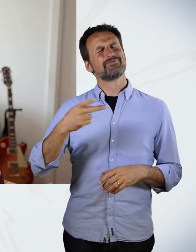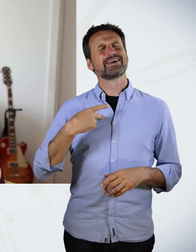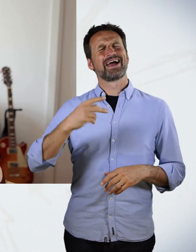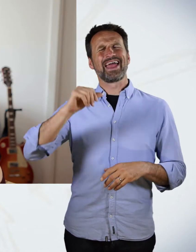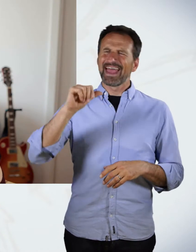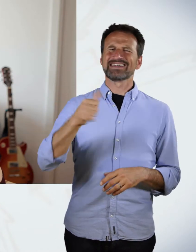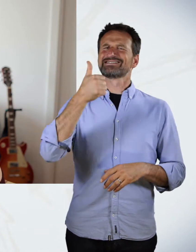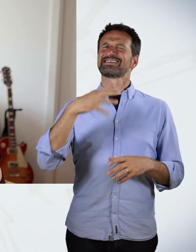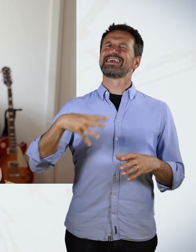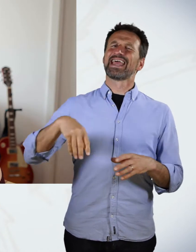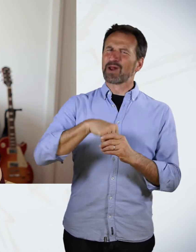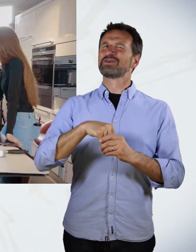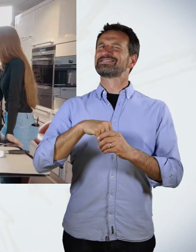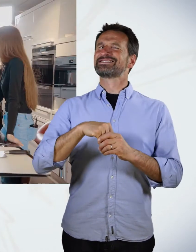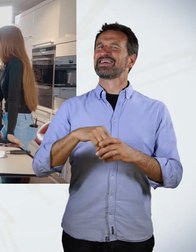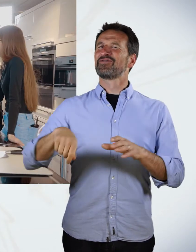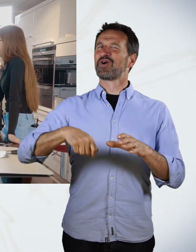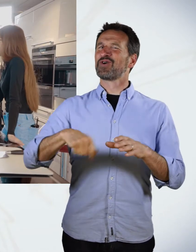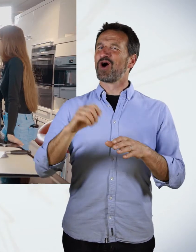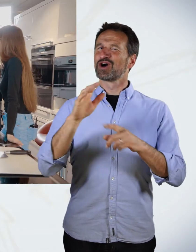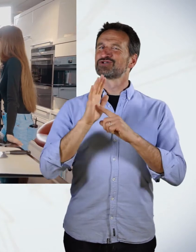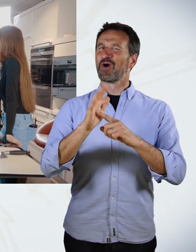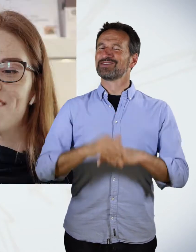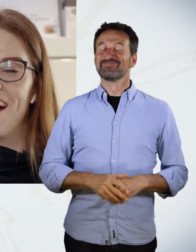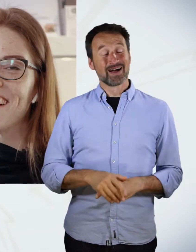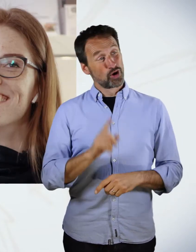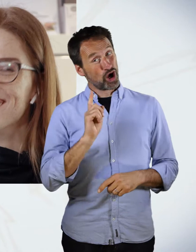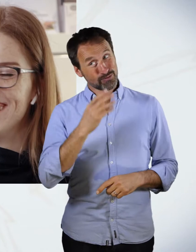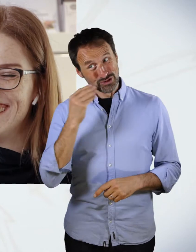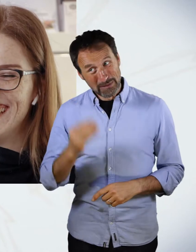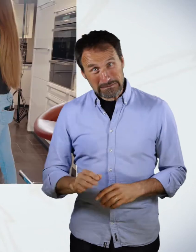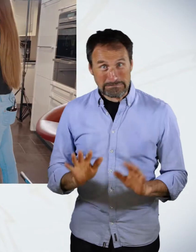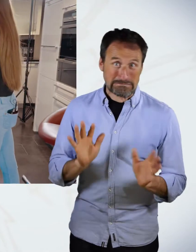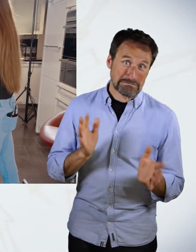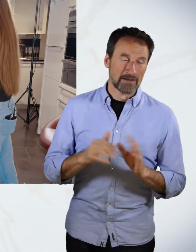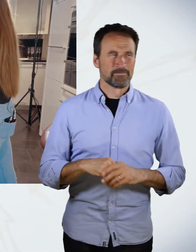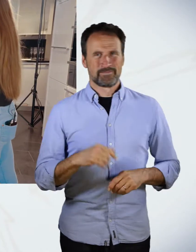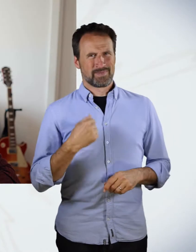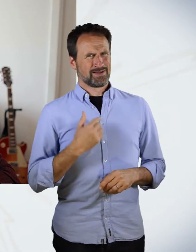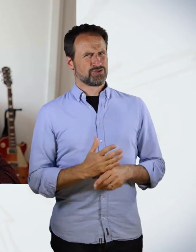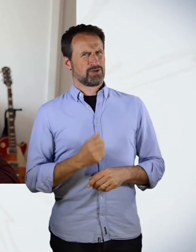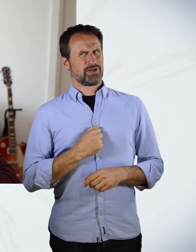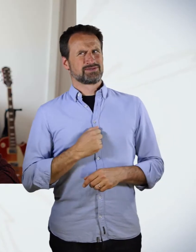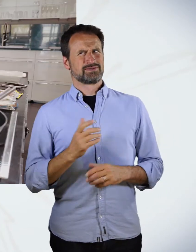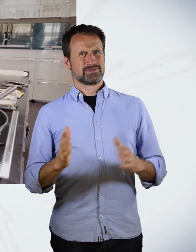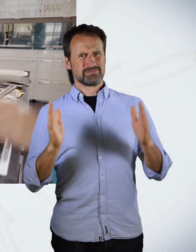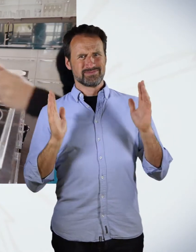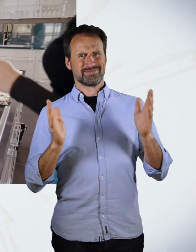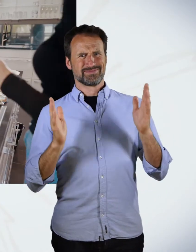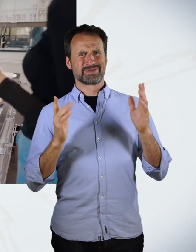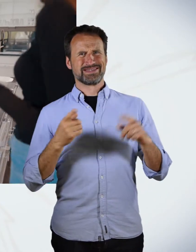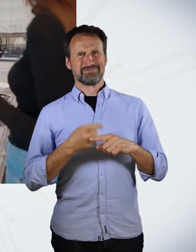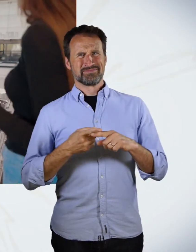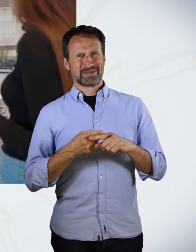Fall die erste inklusive Kochshow. Ob es auch schmeckt, ist die Frage. Ich habe schon mal Angst vor diesem riesen Messer, was da liegt. Es